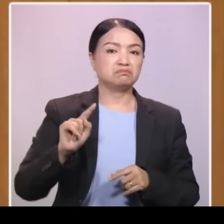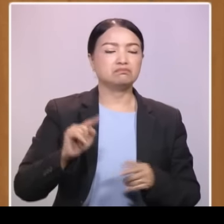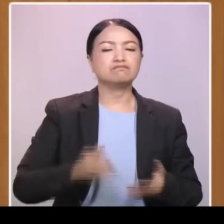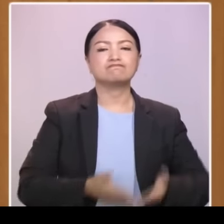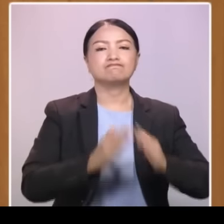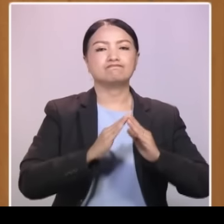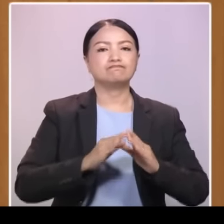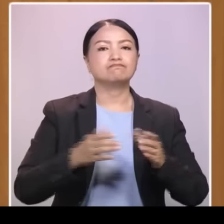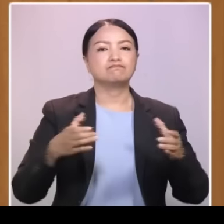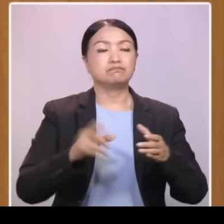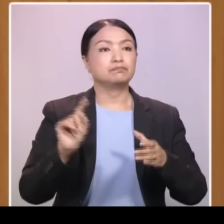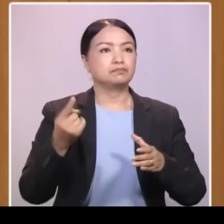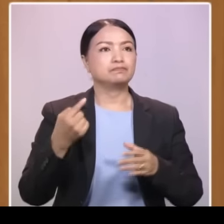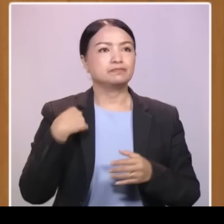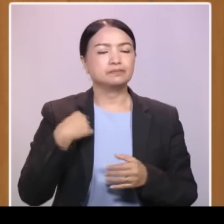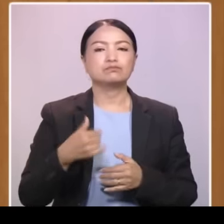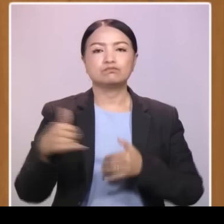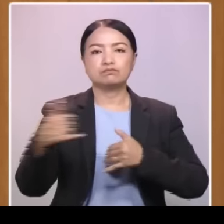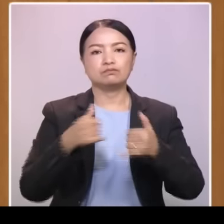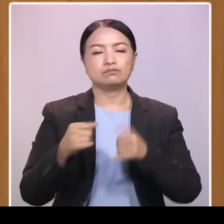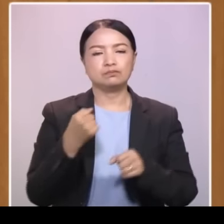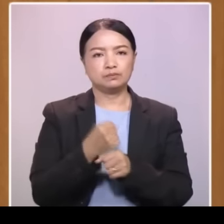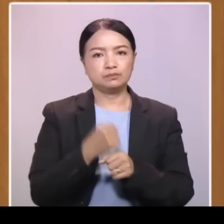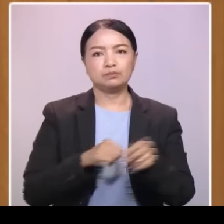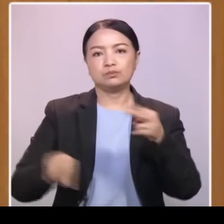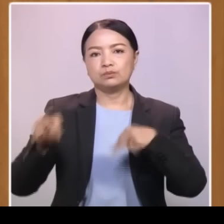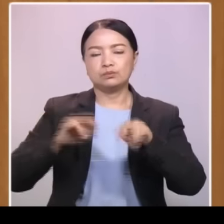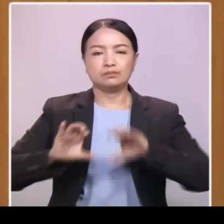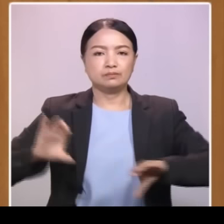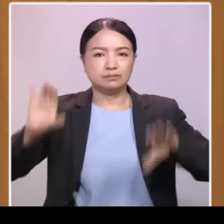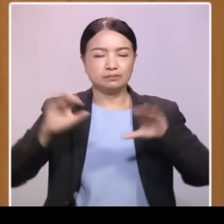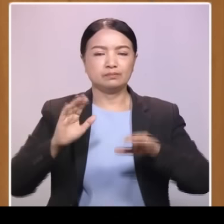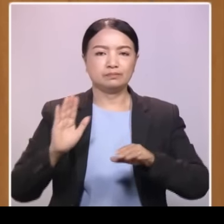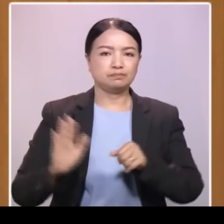อว่าจะมีเจเนเรชันใหม่ขึ้นมาทำงานตรวจสอบรัฐบาลอย่